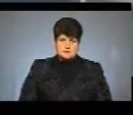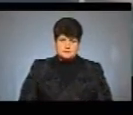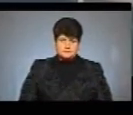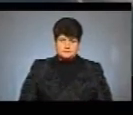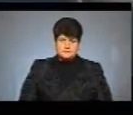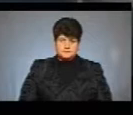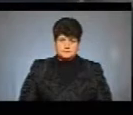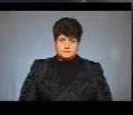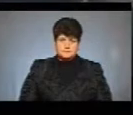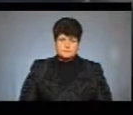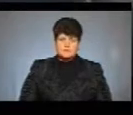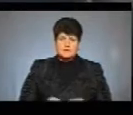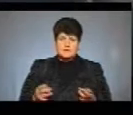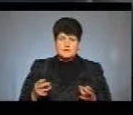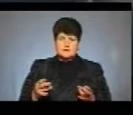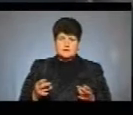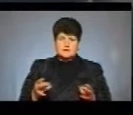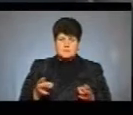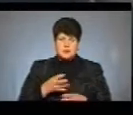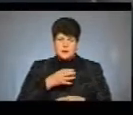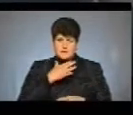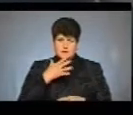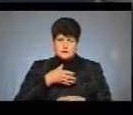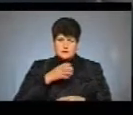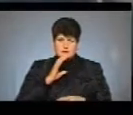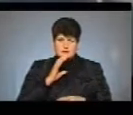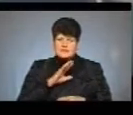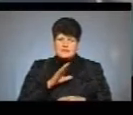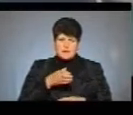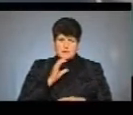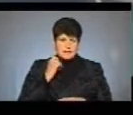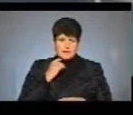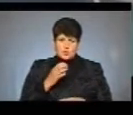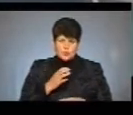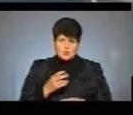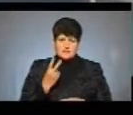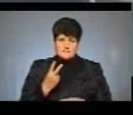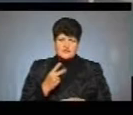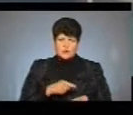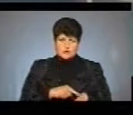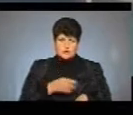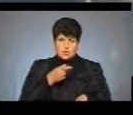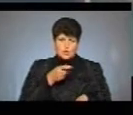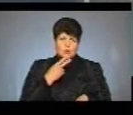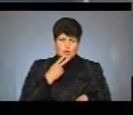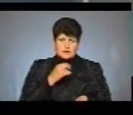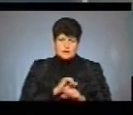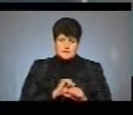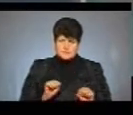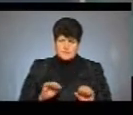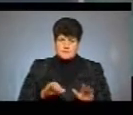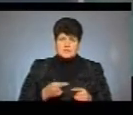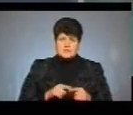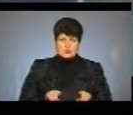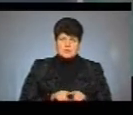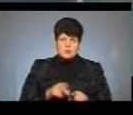Треба багато рідини пити перед цим. Тобто день до цього не вживати алкоголь, 2 години не курити, якщо людина курить. Після цього